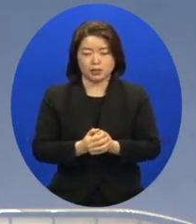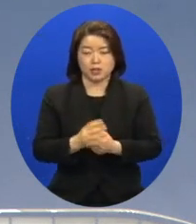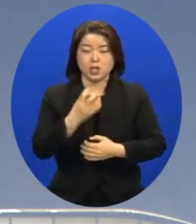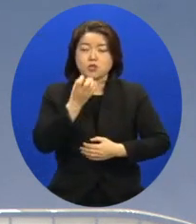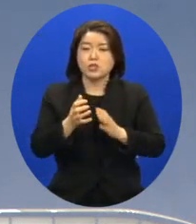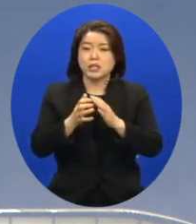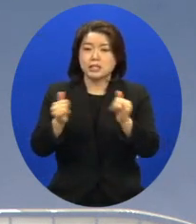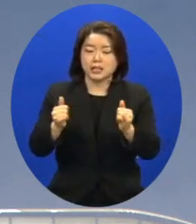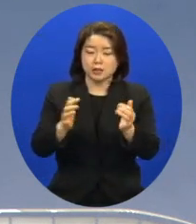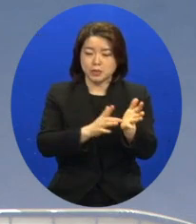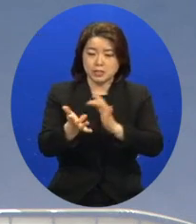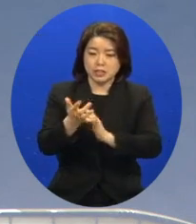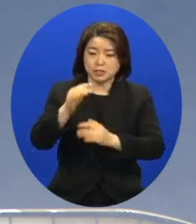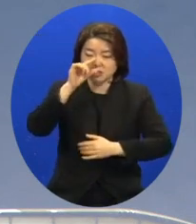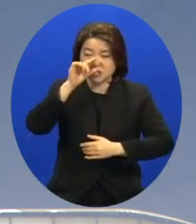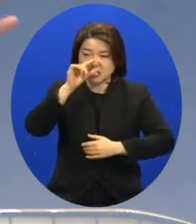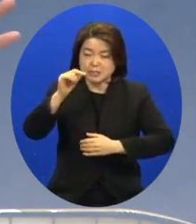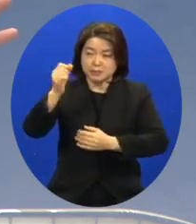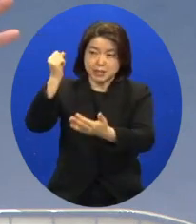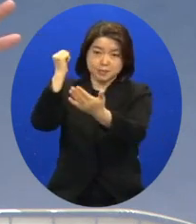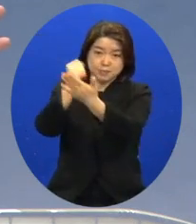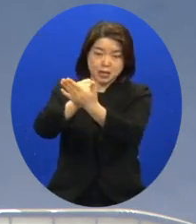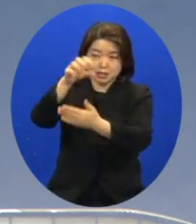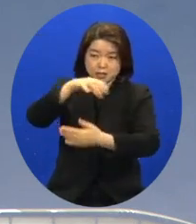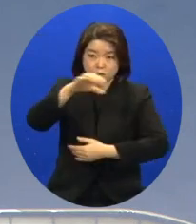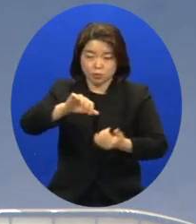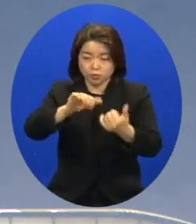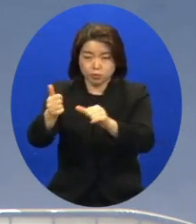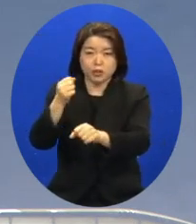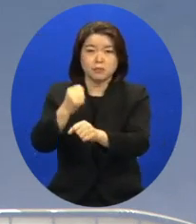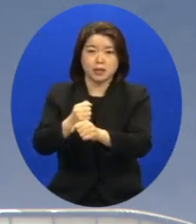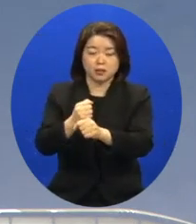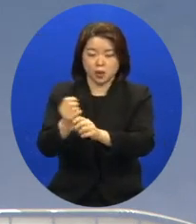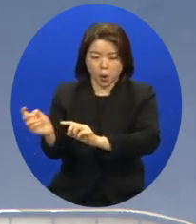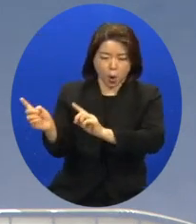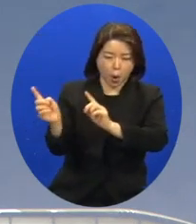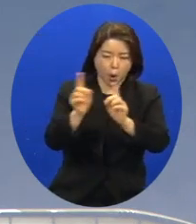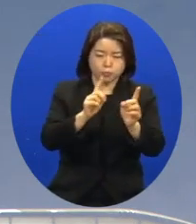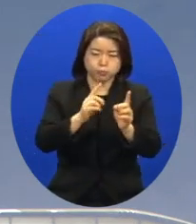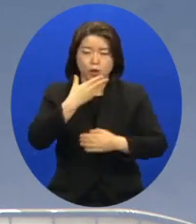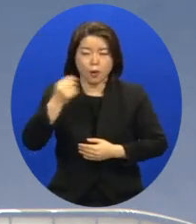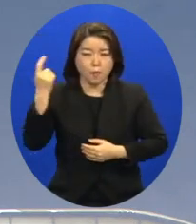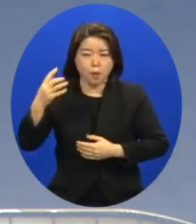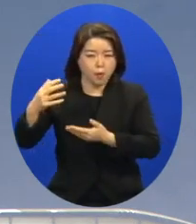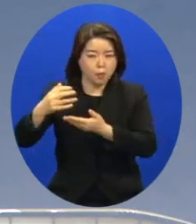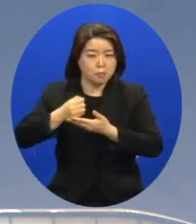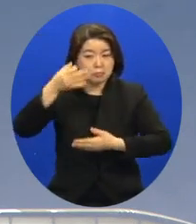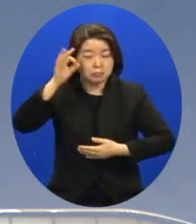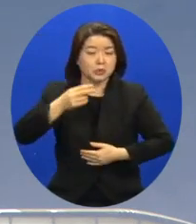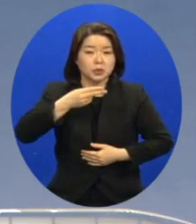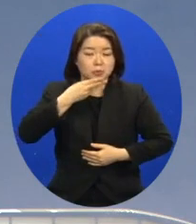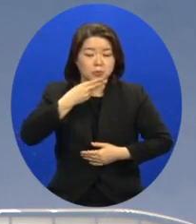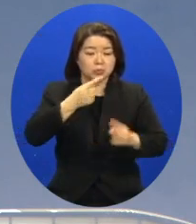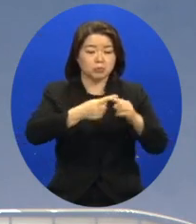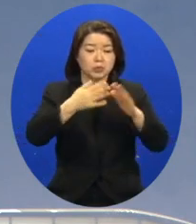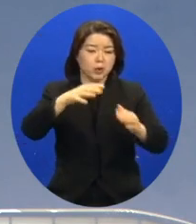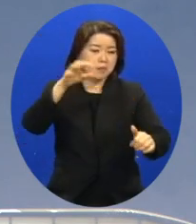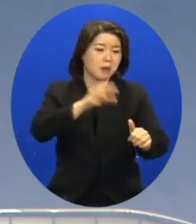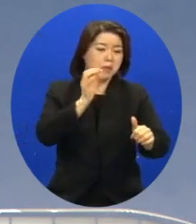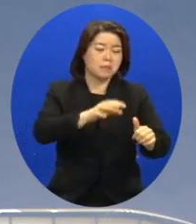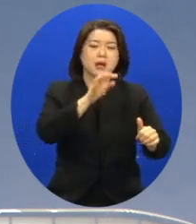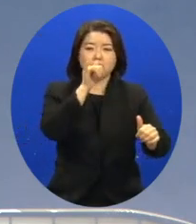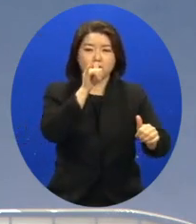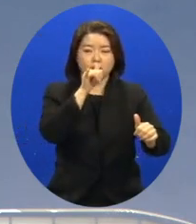죽이고 부활의 복음을 받아들이지 않고 그리고 교회를 핍박했습니다. 그게 얼마나